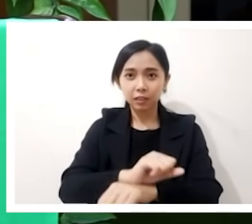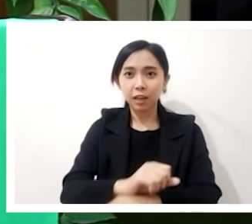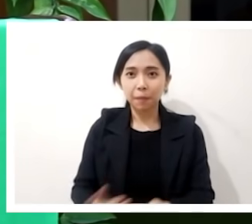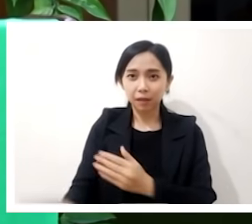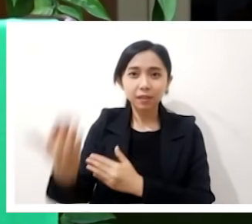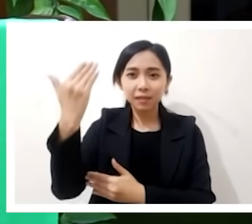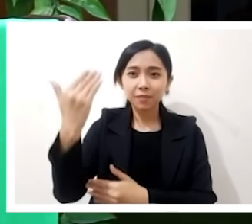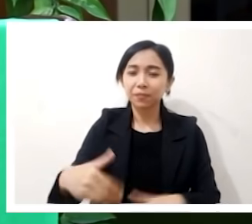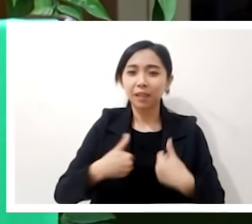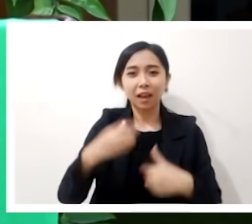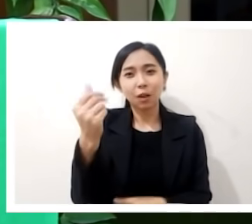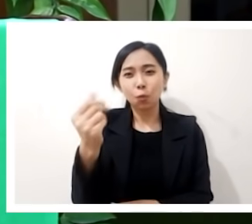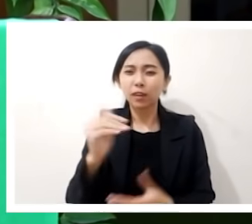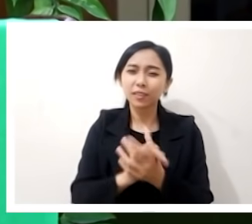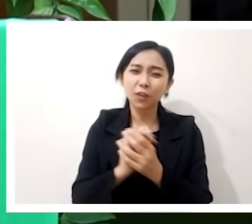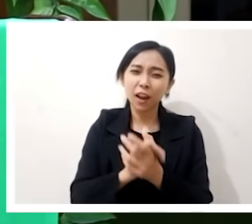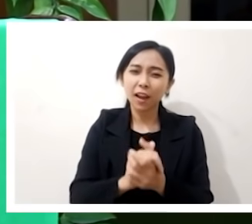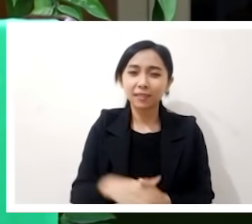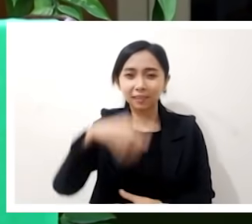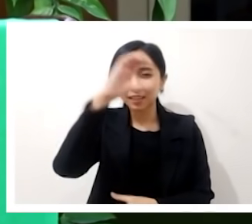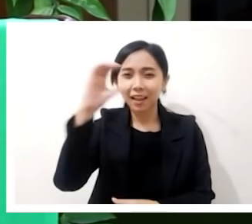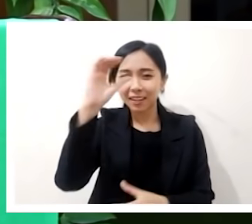ada biaya untuk menyekolahkan mereka.